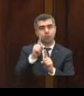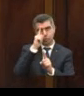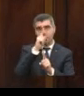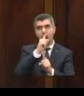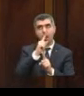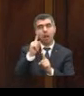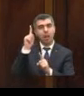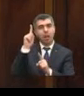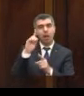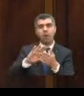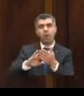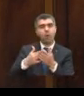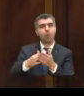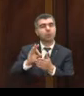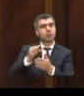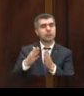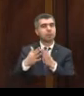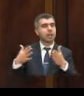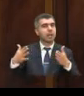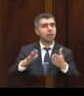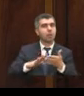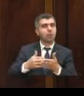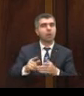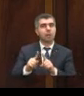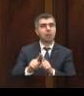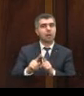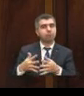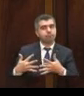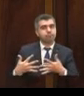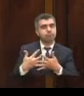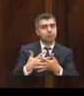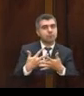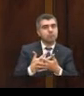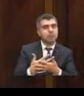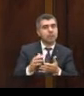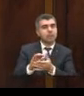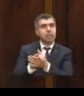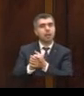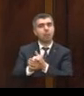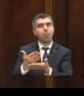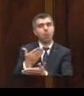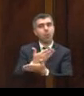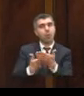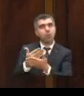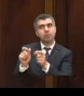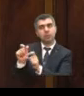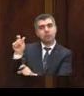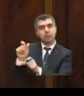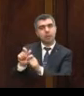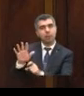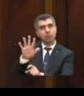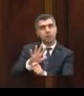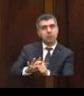متانة قدرات مؤسساتنا الوطنية، وكذا من تلاحم وتضامن جميع مكونات شعبنا في ظل